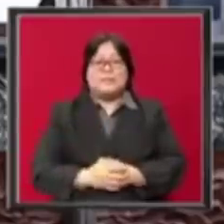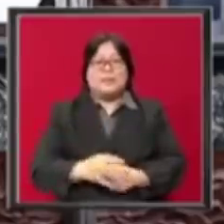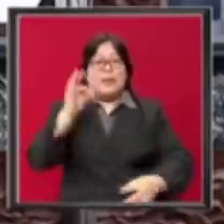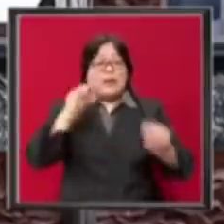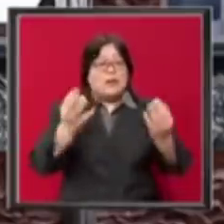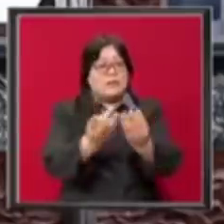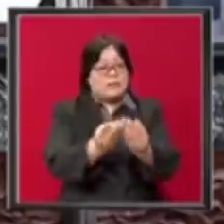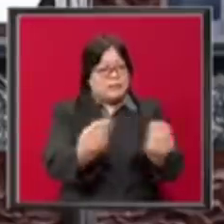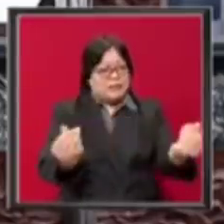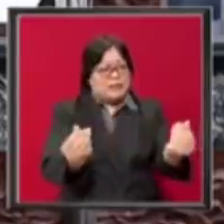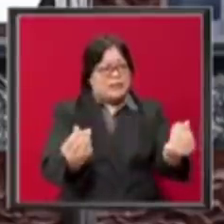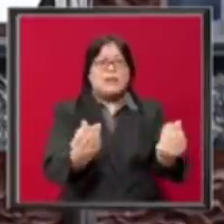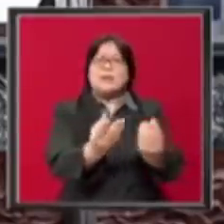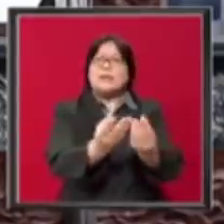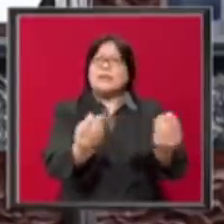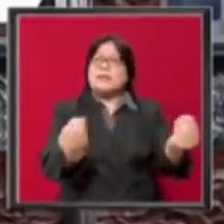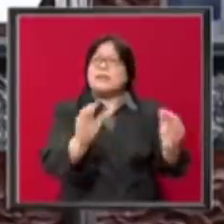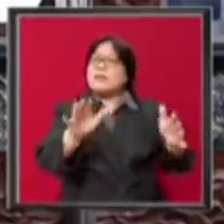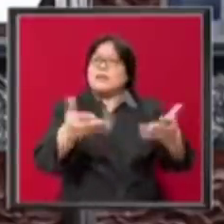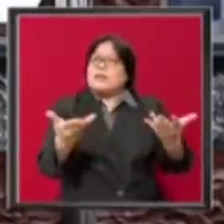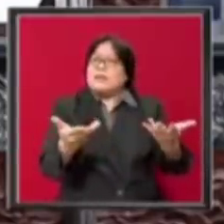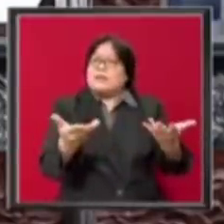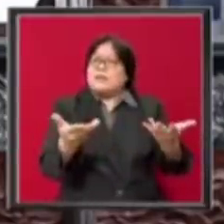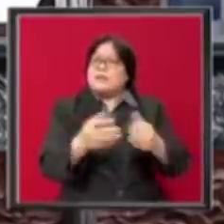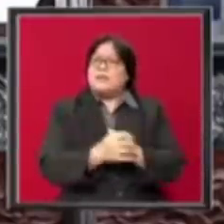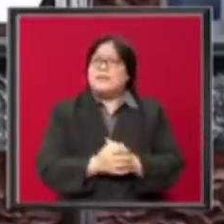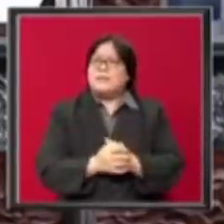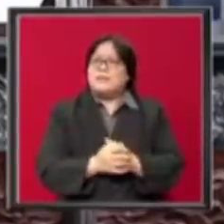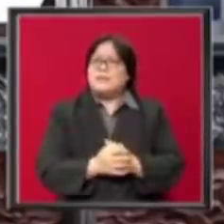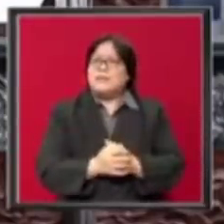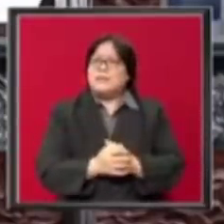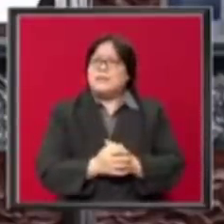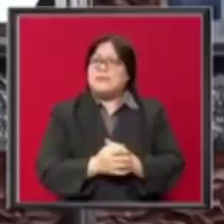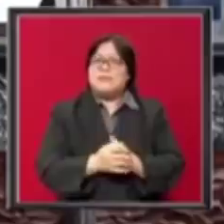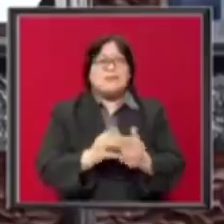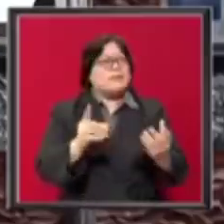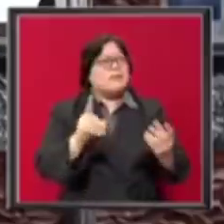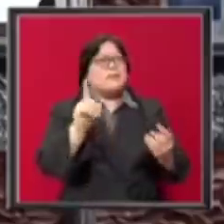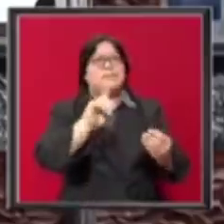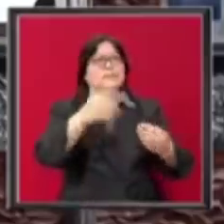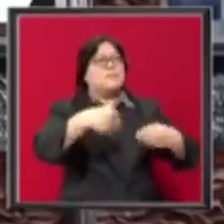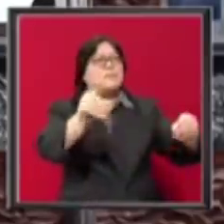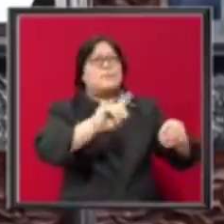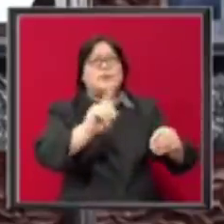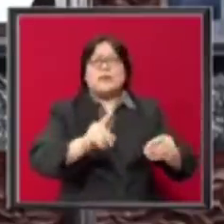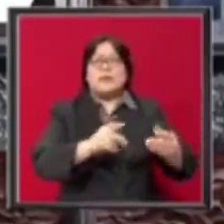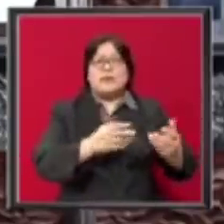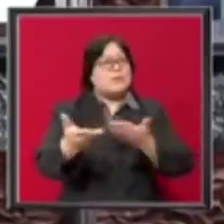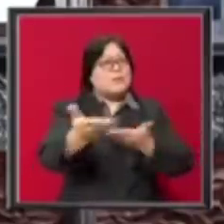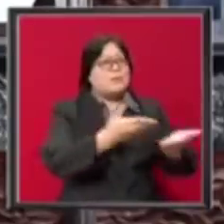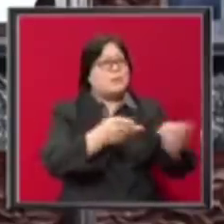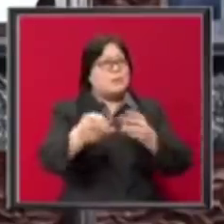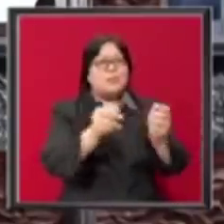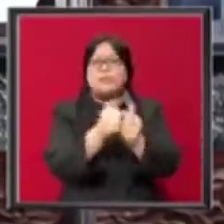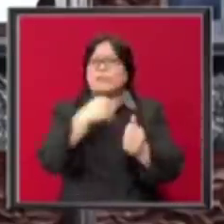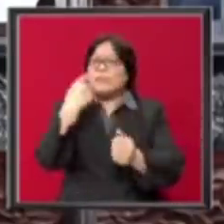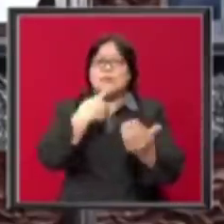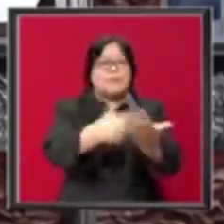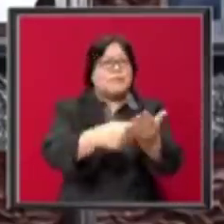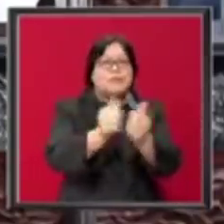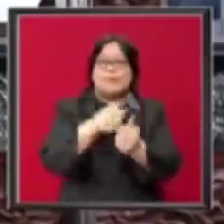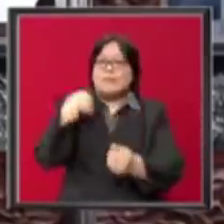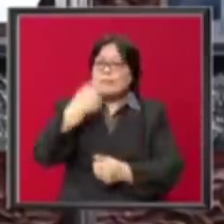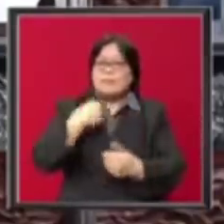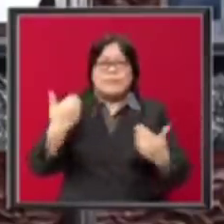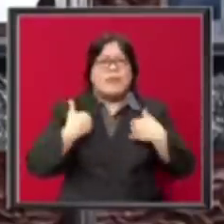Kalau tanah, kita nak tahu tanah bagaimana, koroni mana yang nak dapat, rundingan terus dengan siapa, apakah